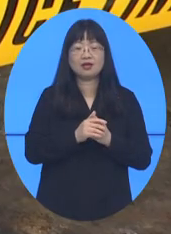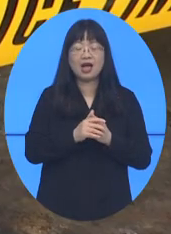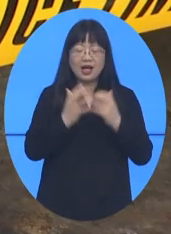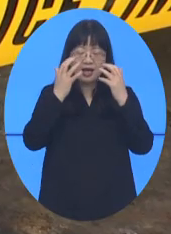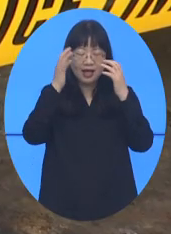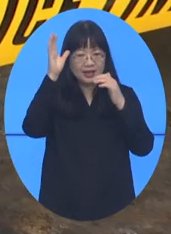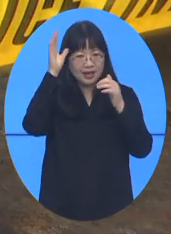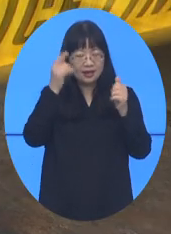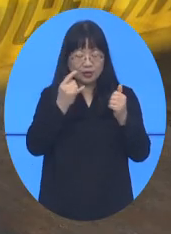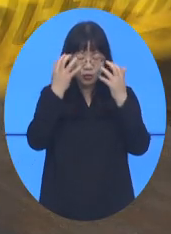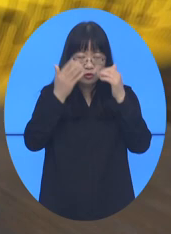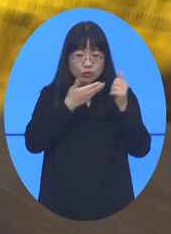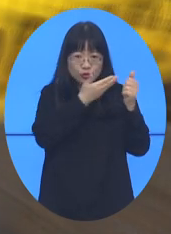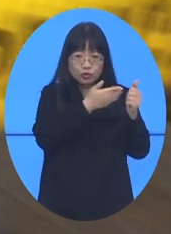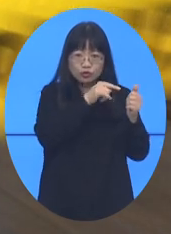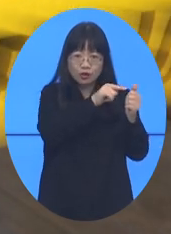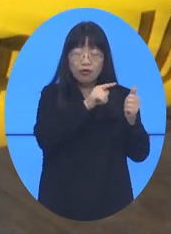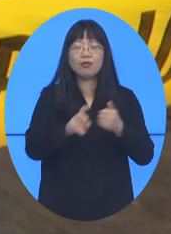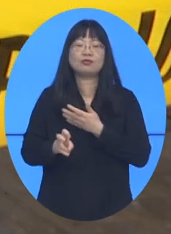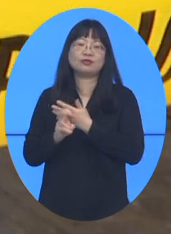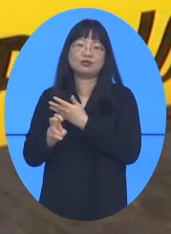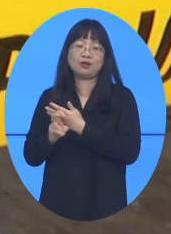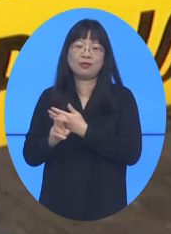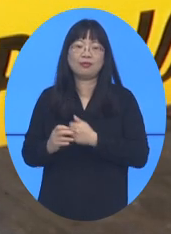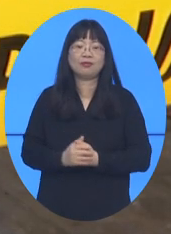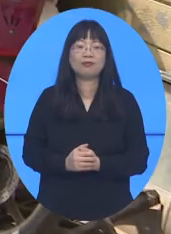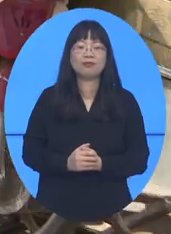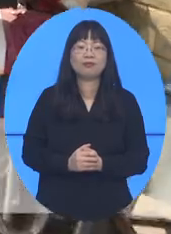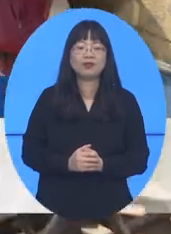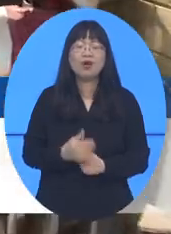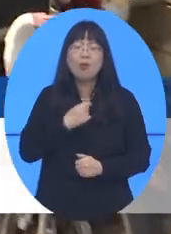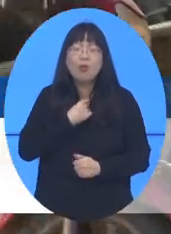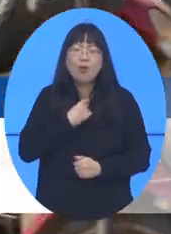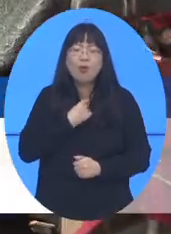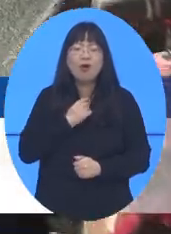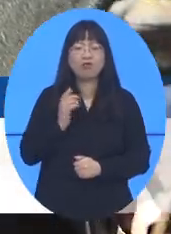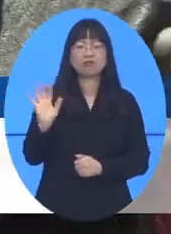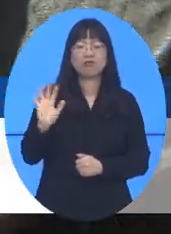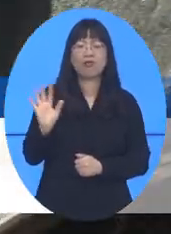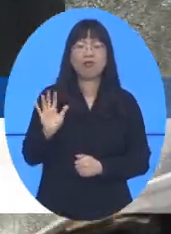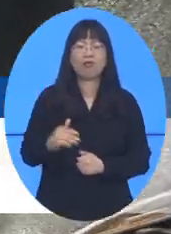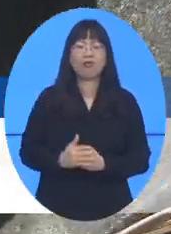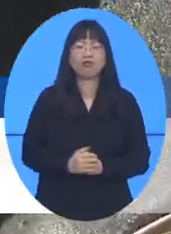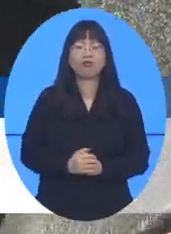개에게 고통을 줘 죽음에 이르게 하는 건 엄연한 불법입니다. 이거 하고 싶어서 하는 사람이